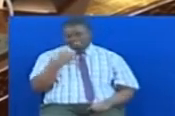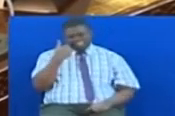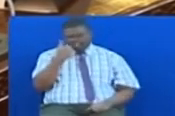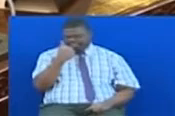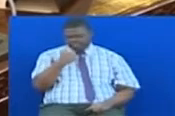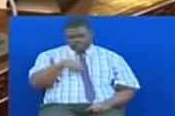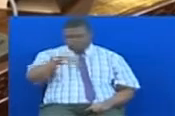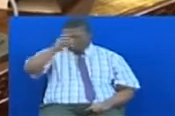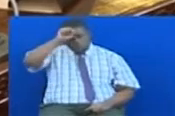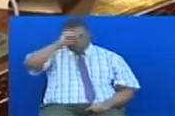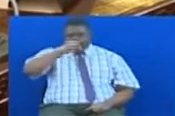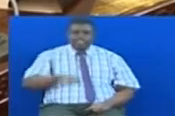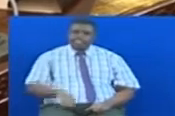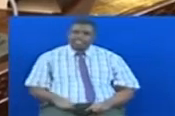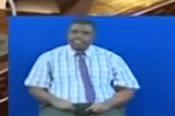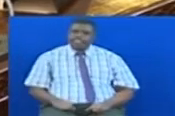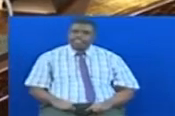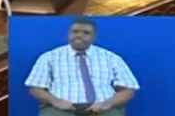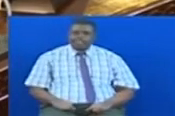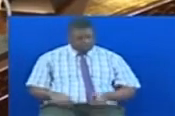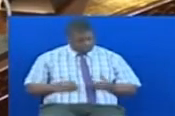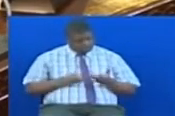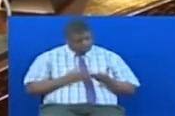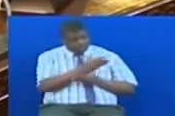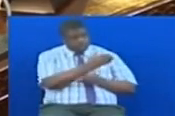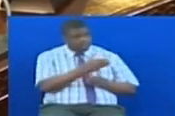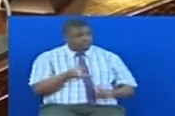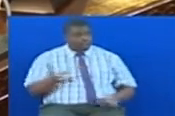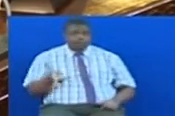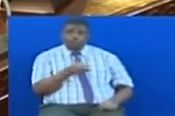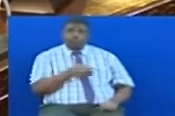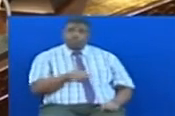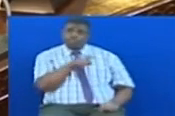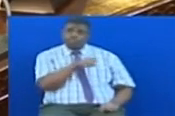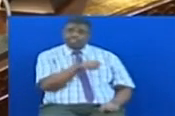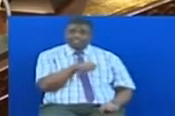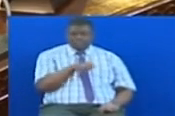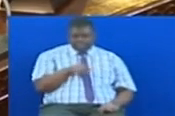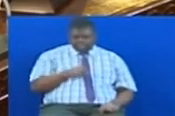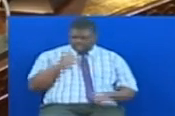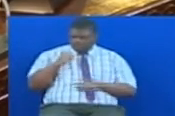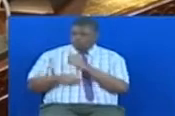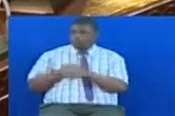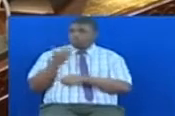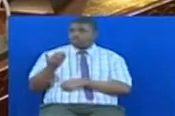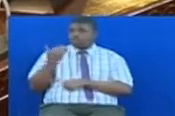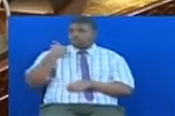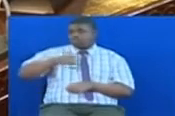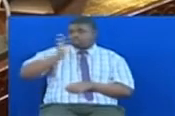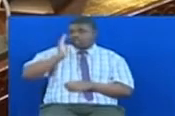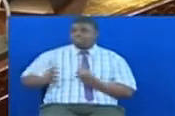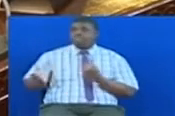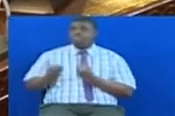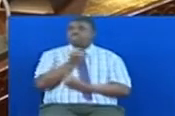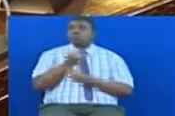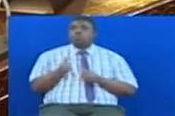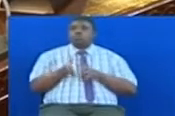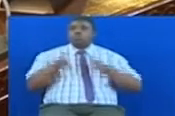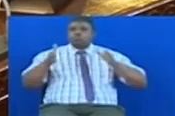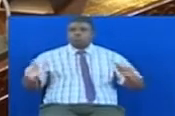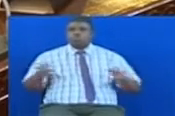Lakini kupitia uwepo wa mikopo hii, serikali yetu ya awamu ya tano inayo mafanikio makubwa sana